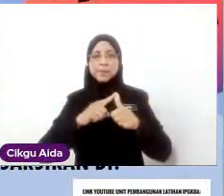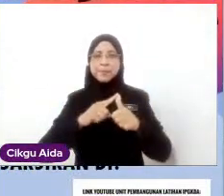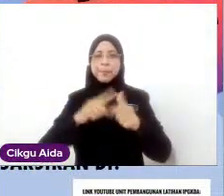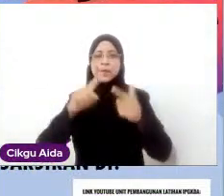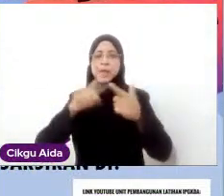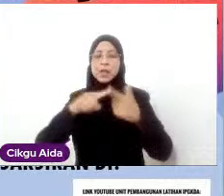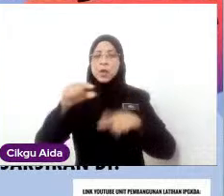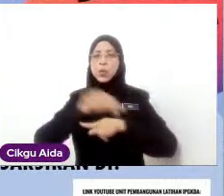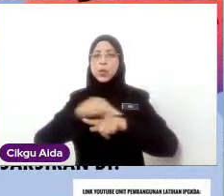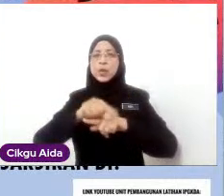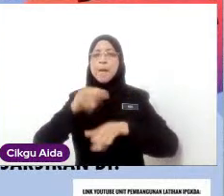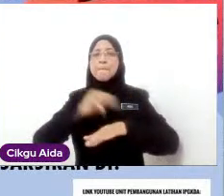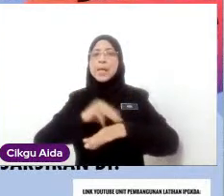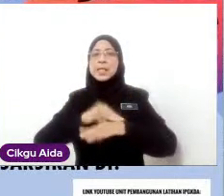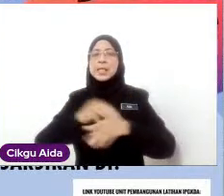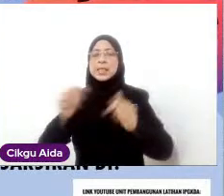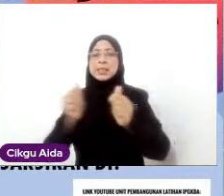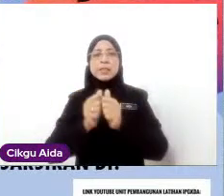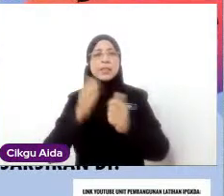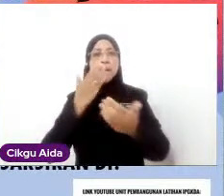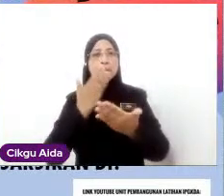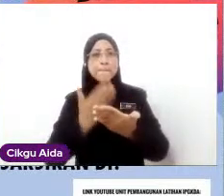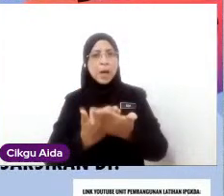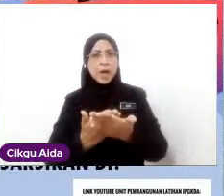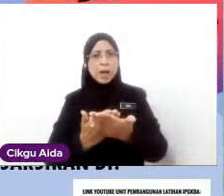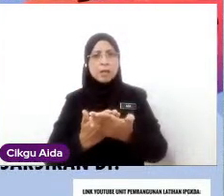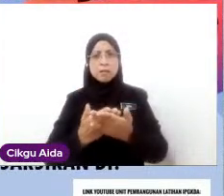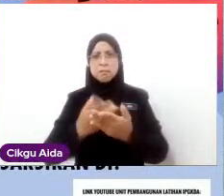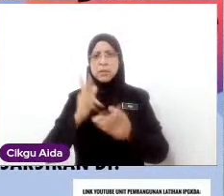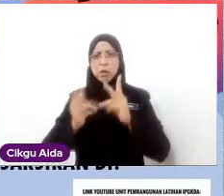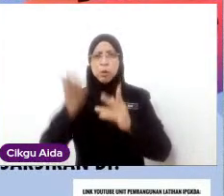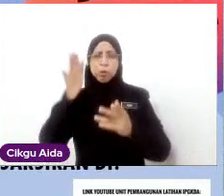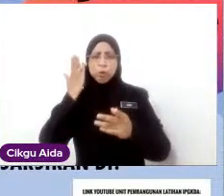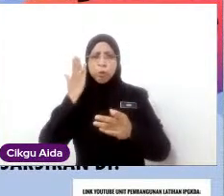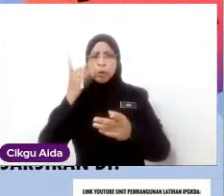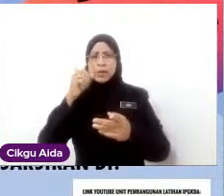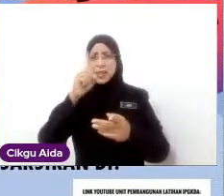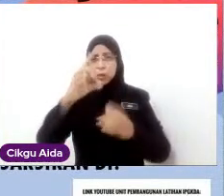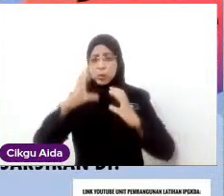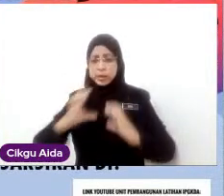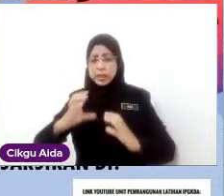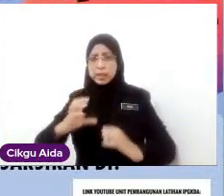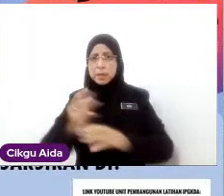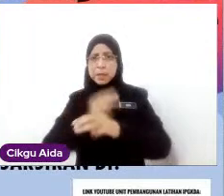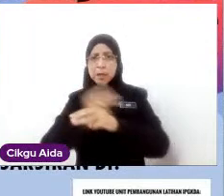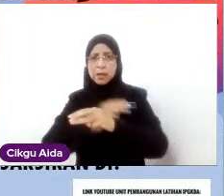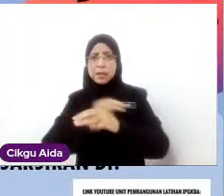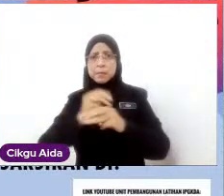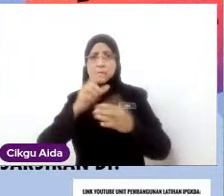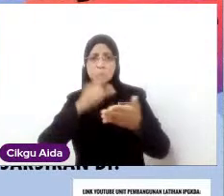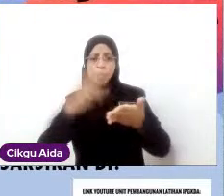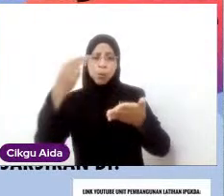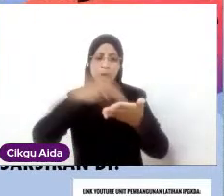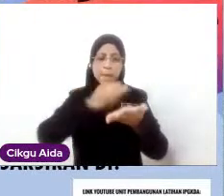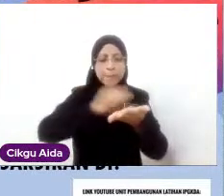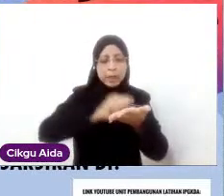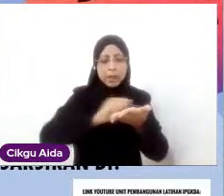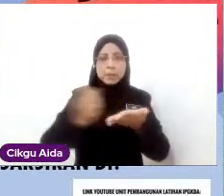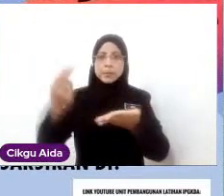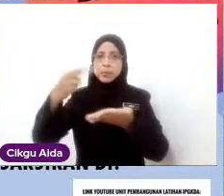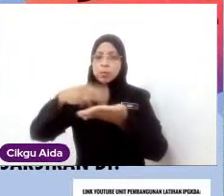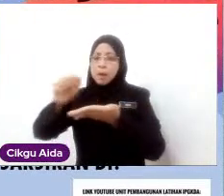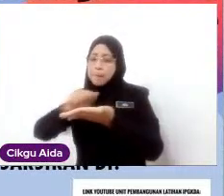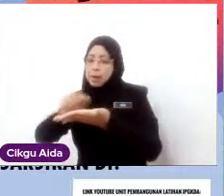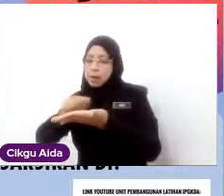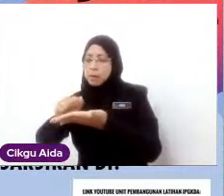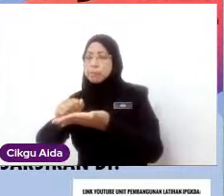PDP. Macam saya cakap tadi lah, kalau tak satu step kita nak tunjuk tu ambil masa yang lama sebab saya kena ulang-ulang-ulang sampai semua orang nampak